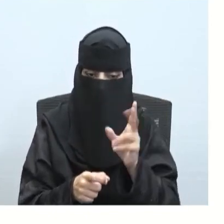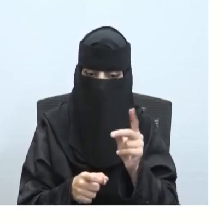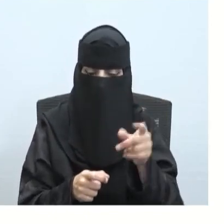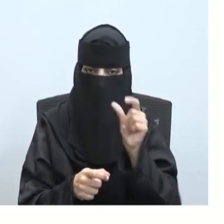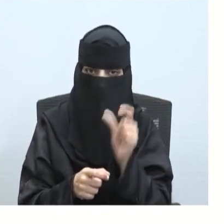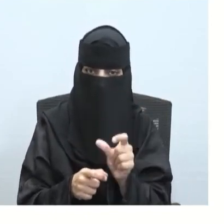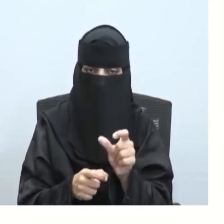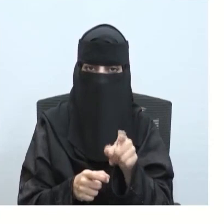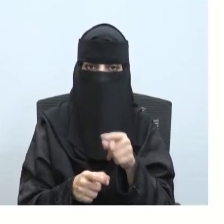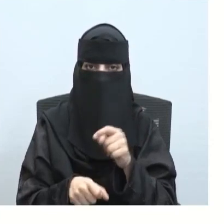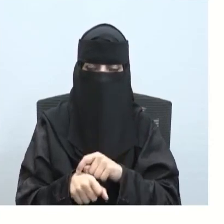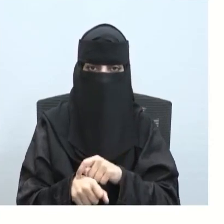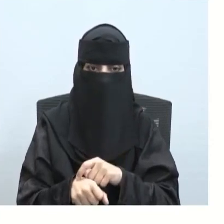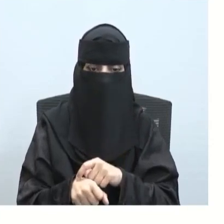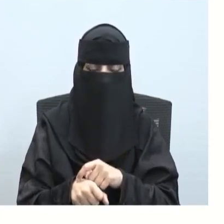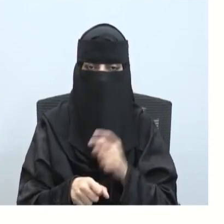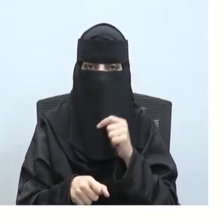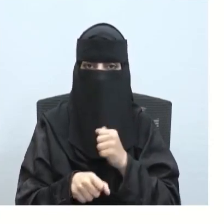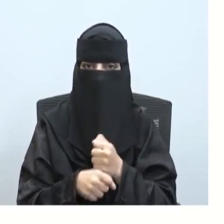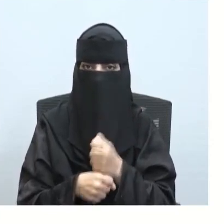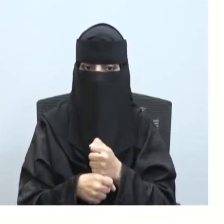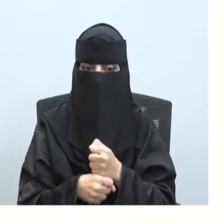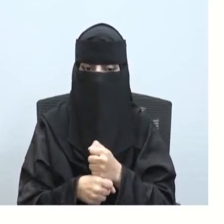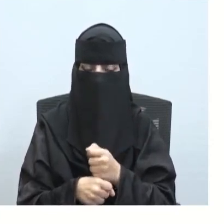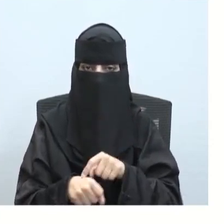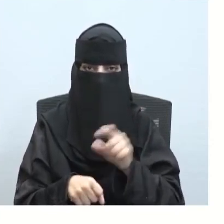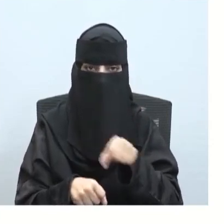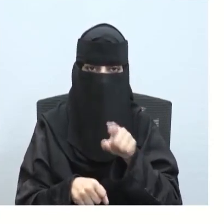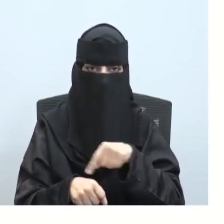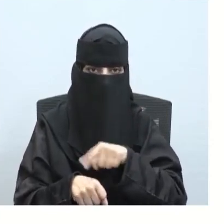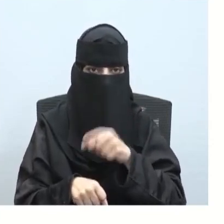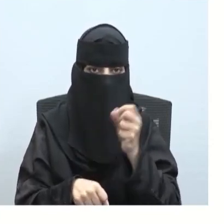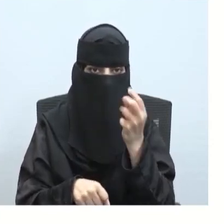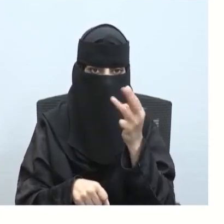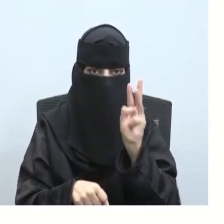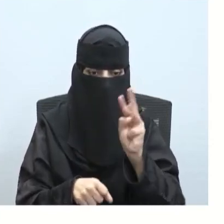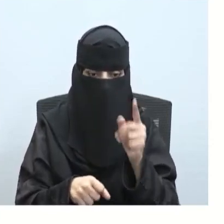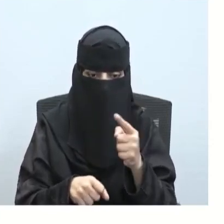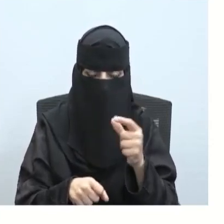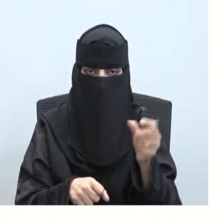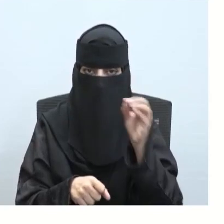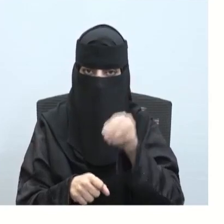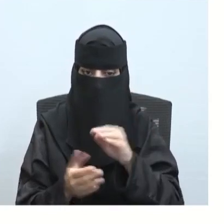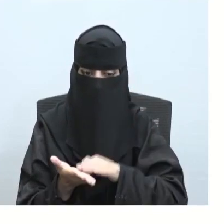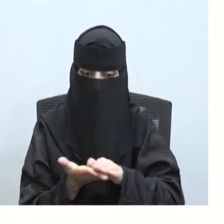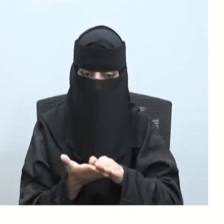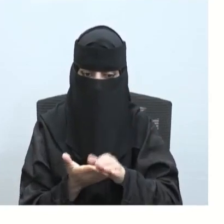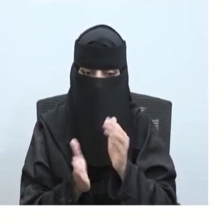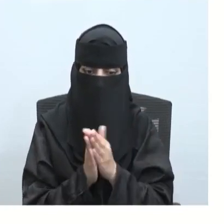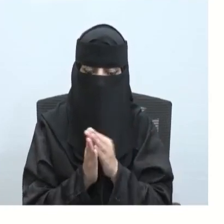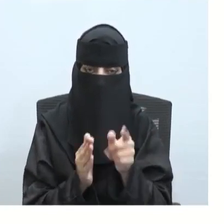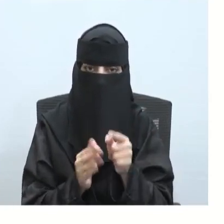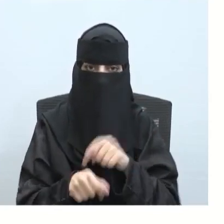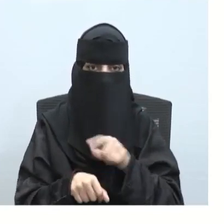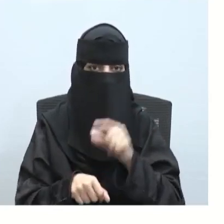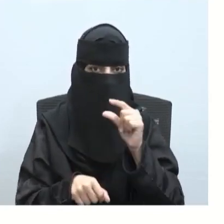Time.Sleep 1 second، هنا الانتظار لمدة ثانية واحدة، بعد ذلك طباعة كلمة Word، بعد ذلك الانتظار لمدة